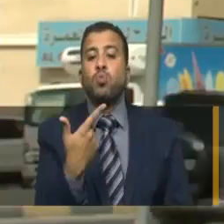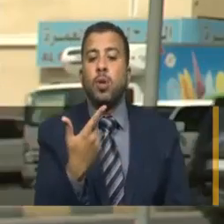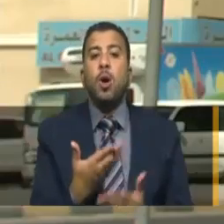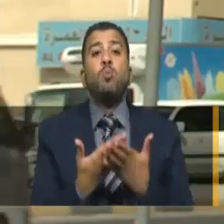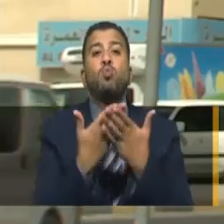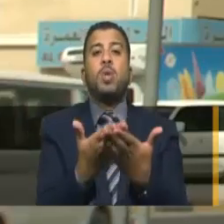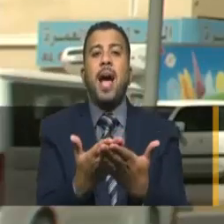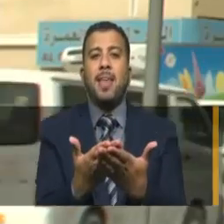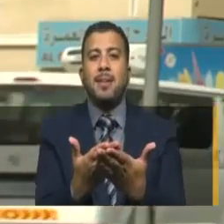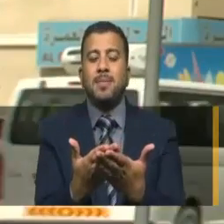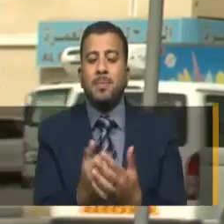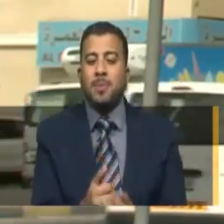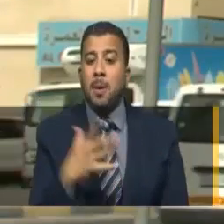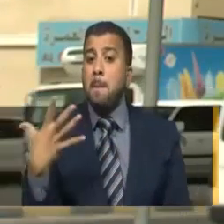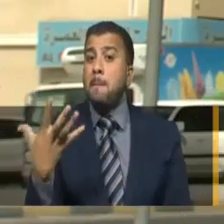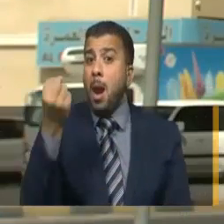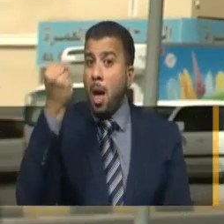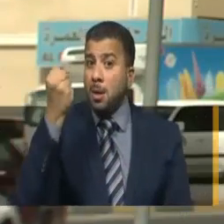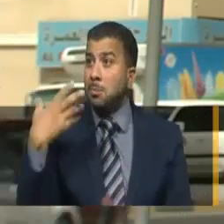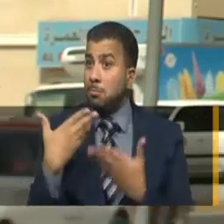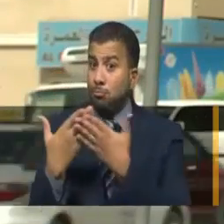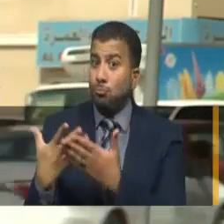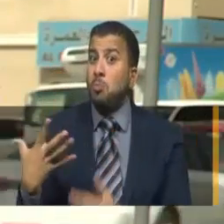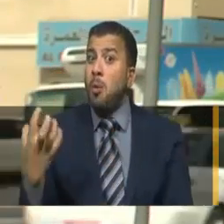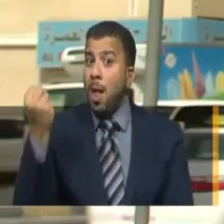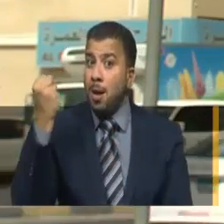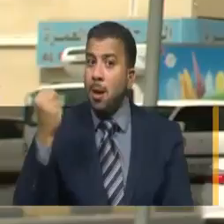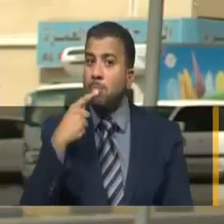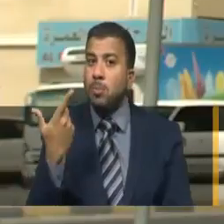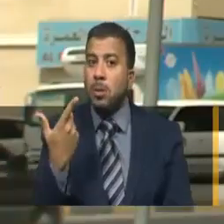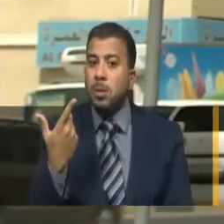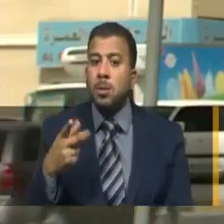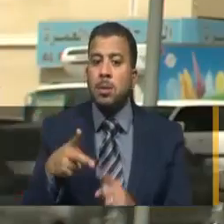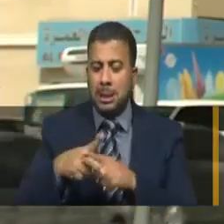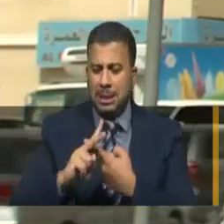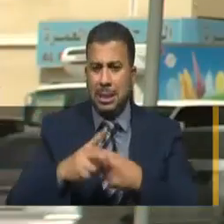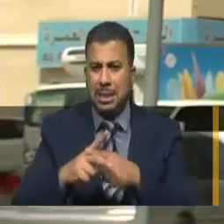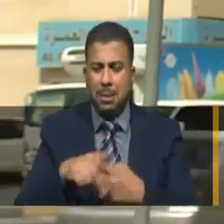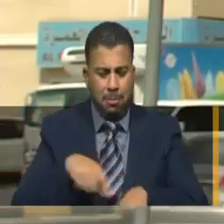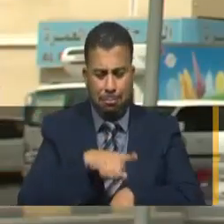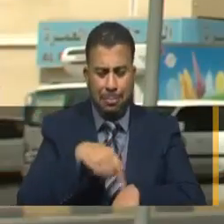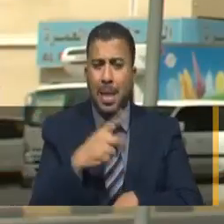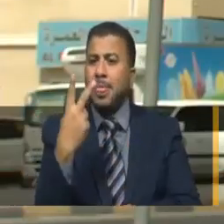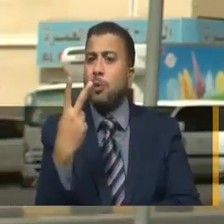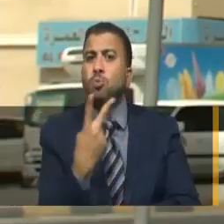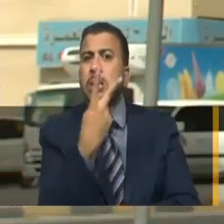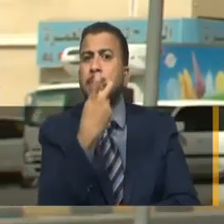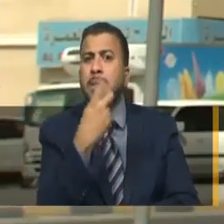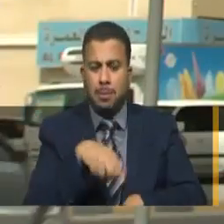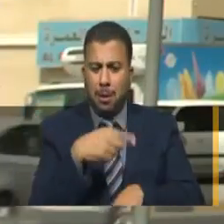لمساعدة الملاك بحيث أنه يتم استخراج تصريح الصيانة خلال 72 ساعة إذا كان